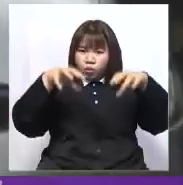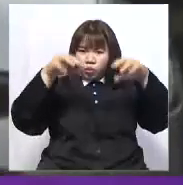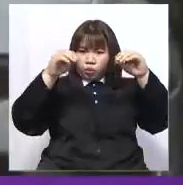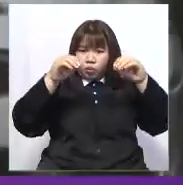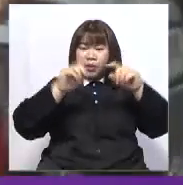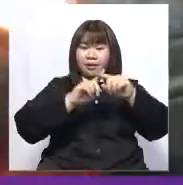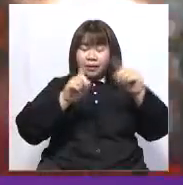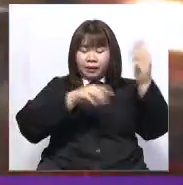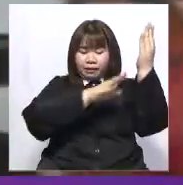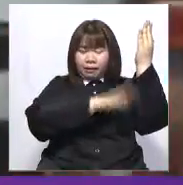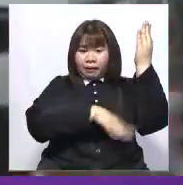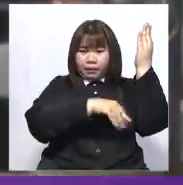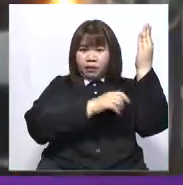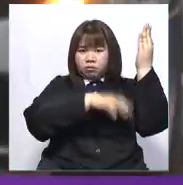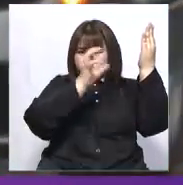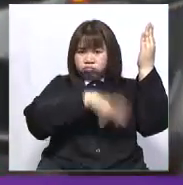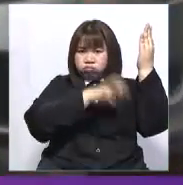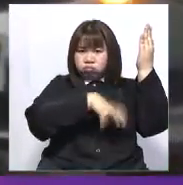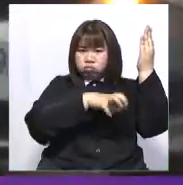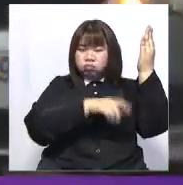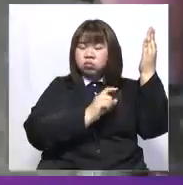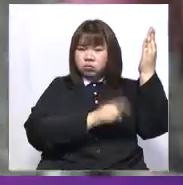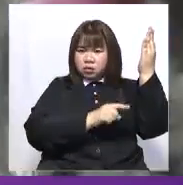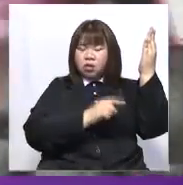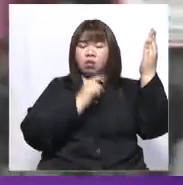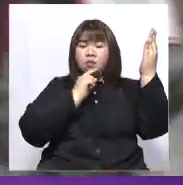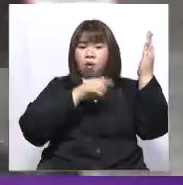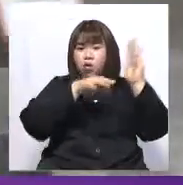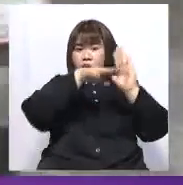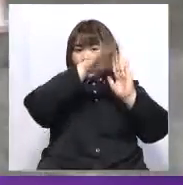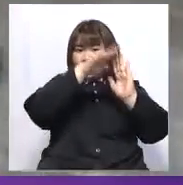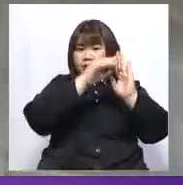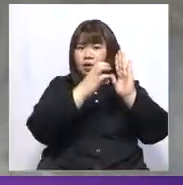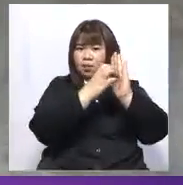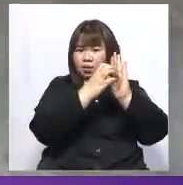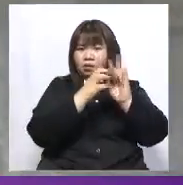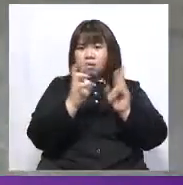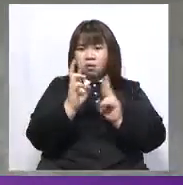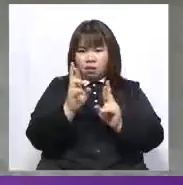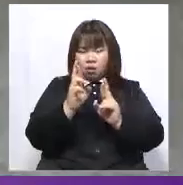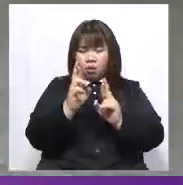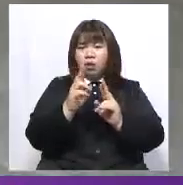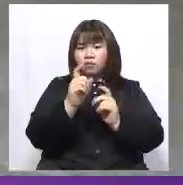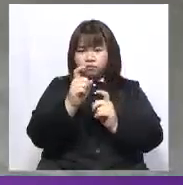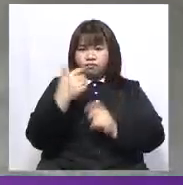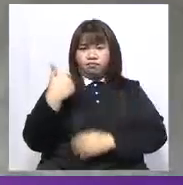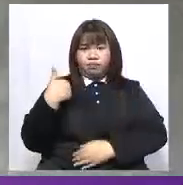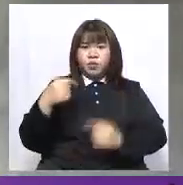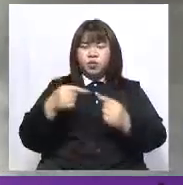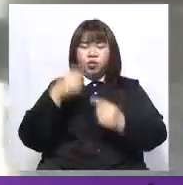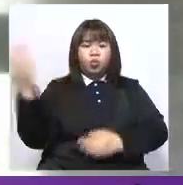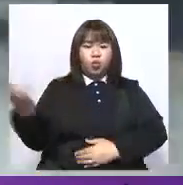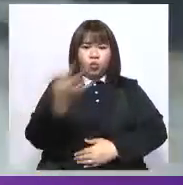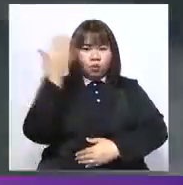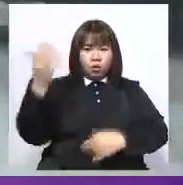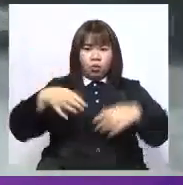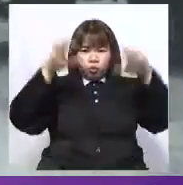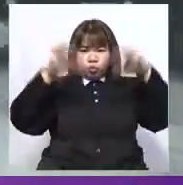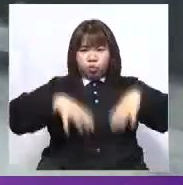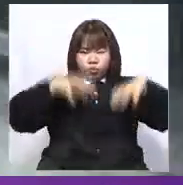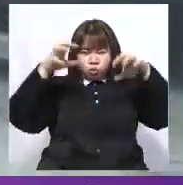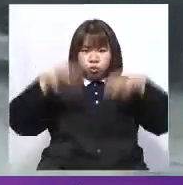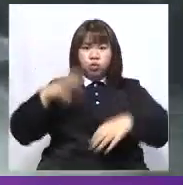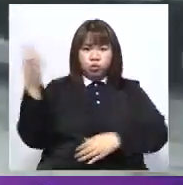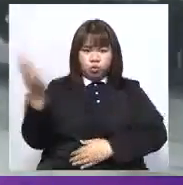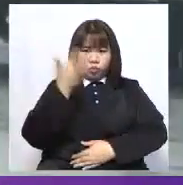แล้วก็ภาคใต้มีฝนเพิ่มขึ้นขอให้ประชาชนบริเวณภาคเหนือและภาคกลางระมัดระวังอันตรายจากพายุฝนฟ้าคะนองและลมก